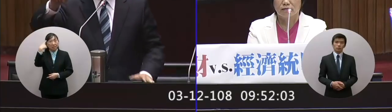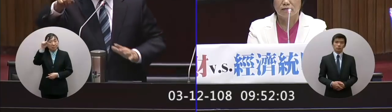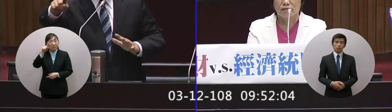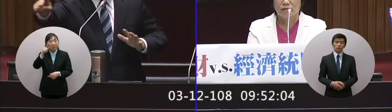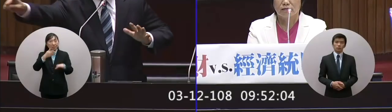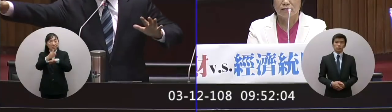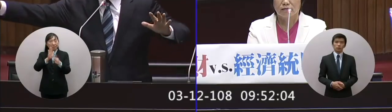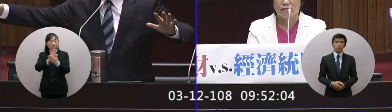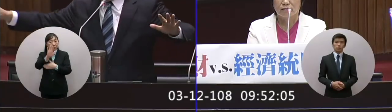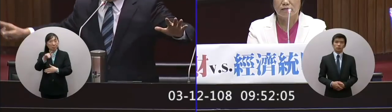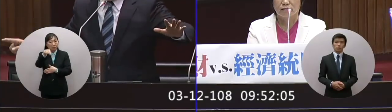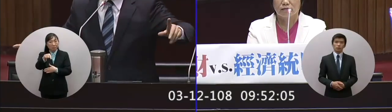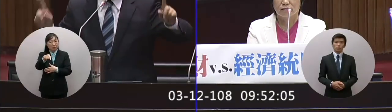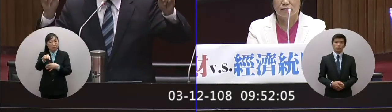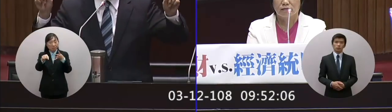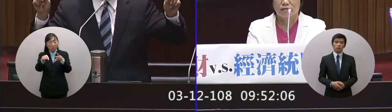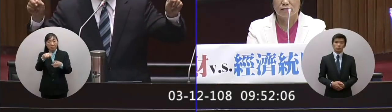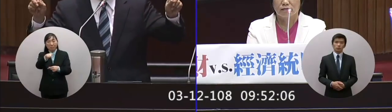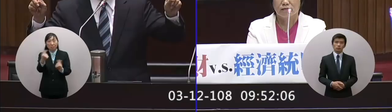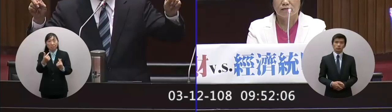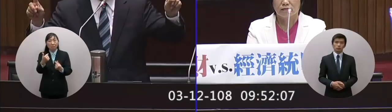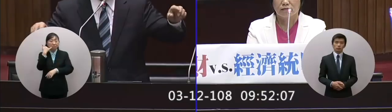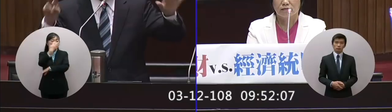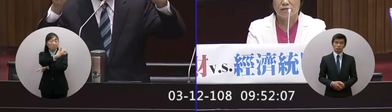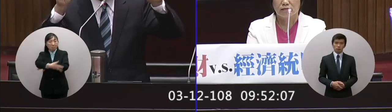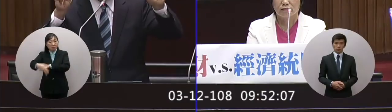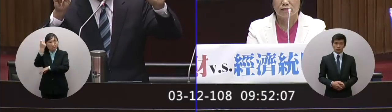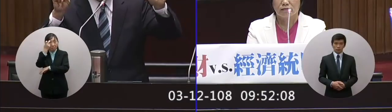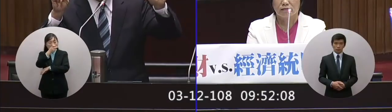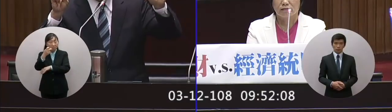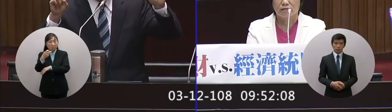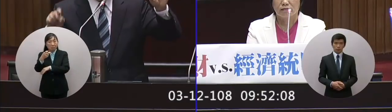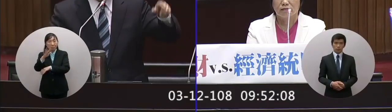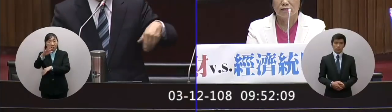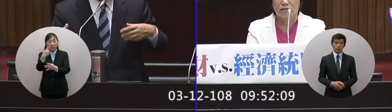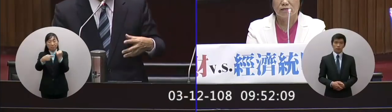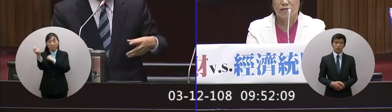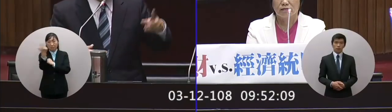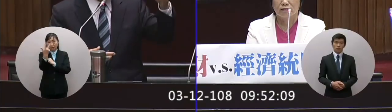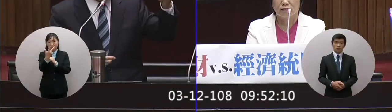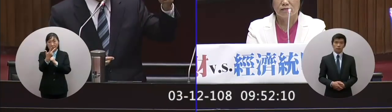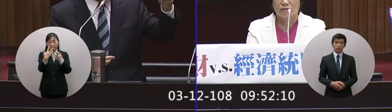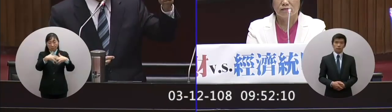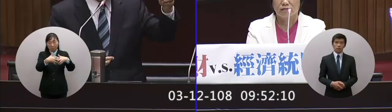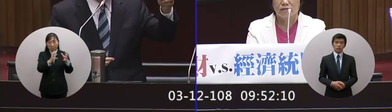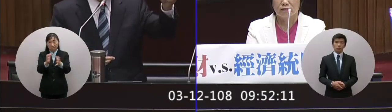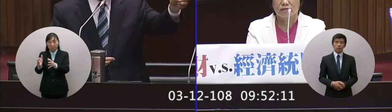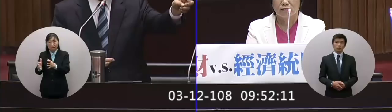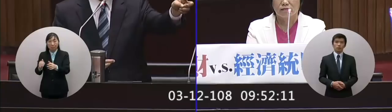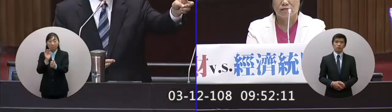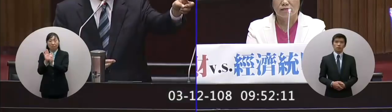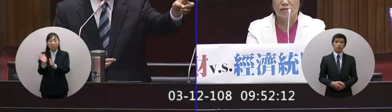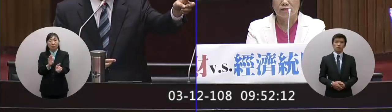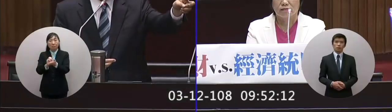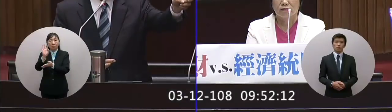个各地海洋监测海水7个监测器，那个助理报告教授说